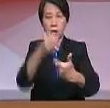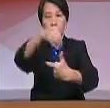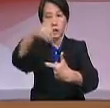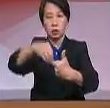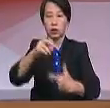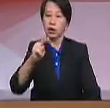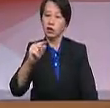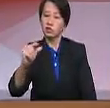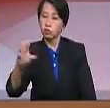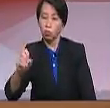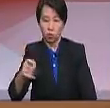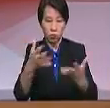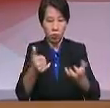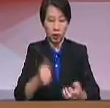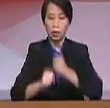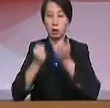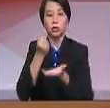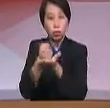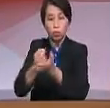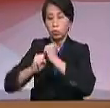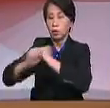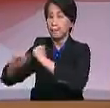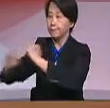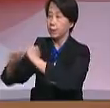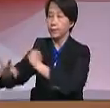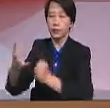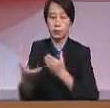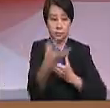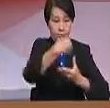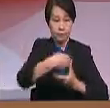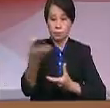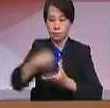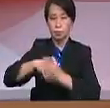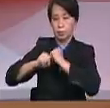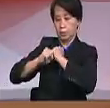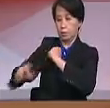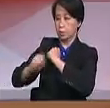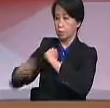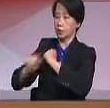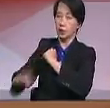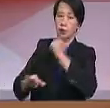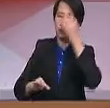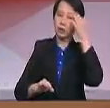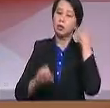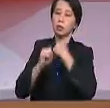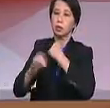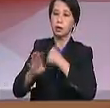yang ingin menyumbang dan mengambil bahagian di dalam kempen